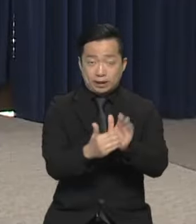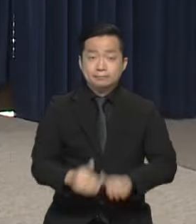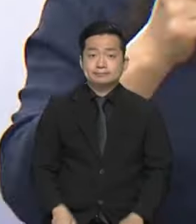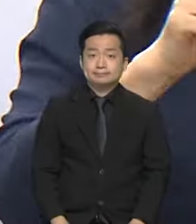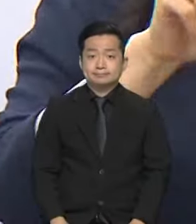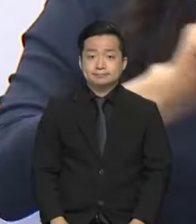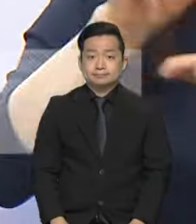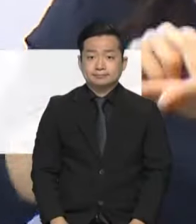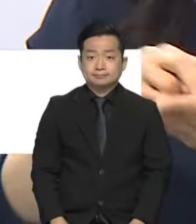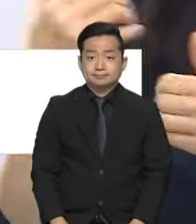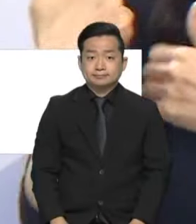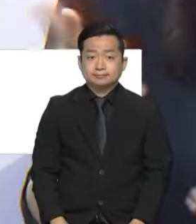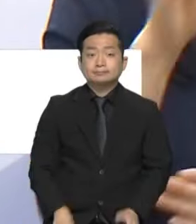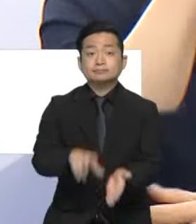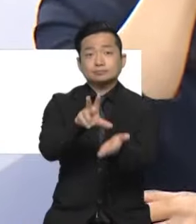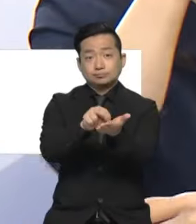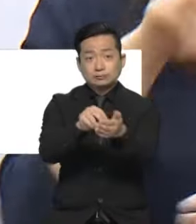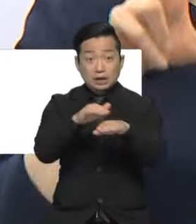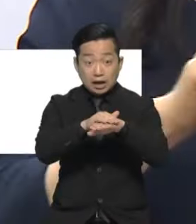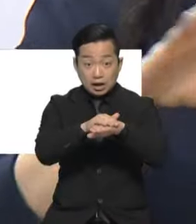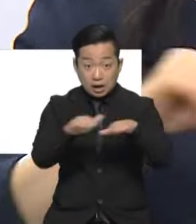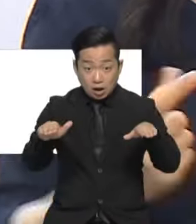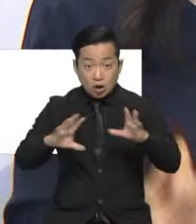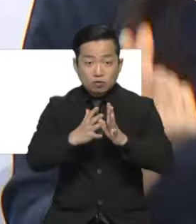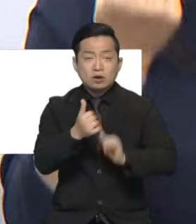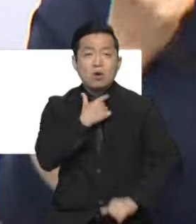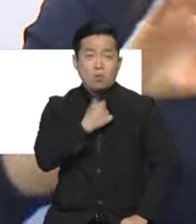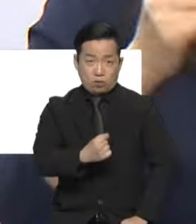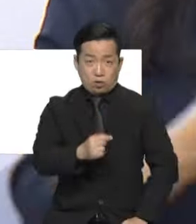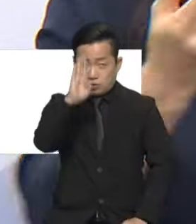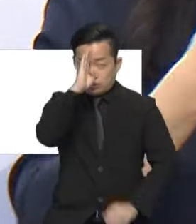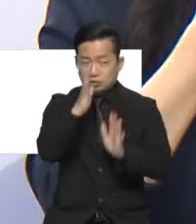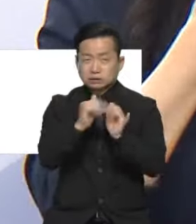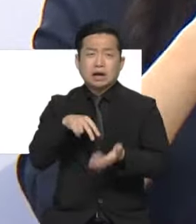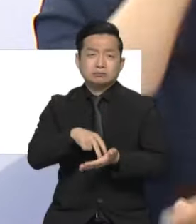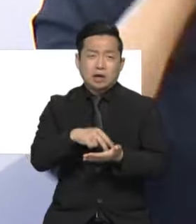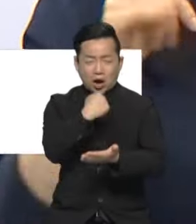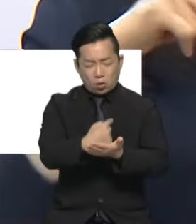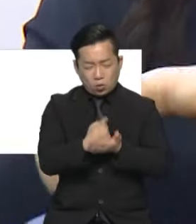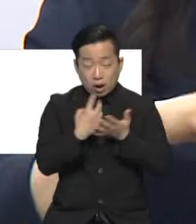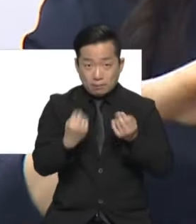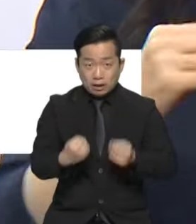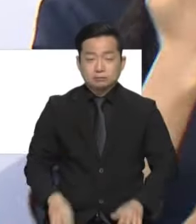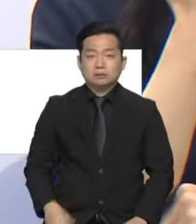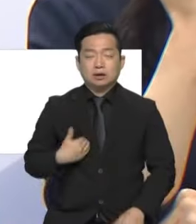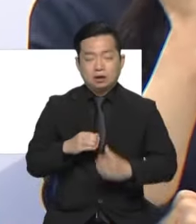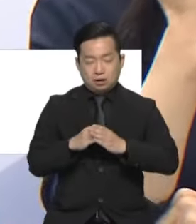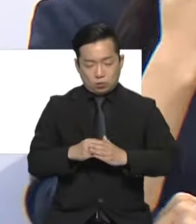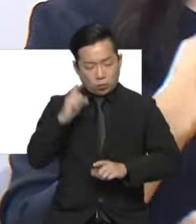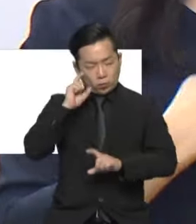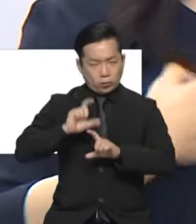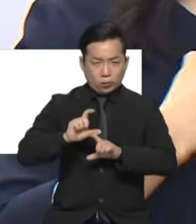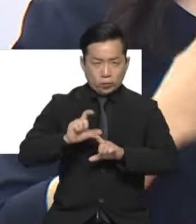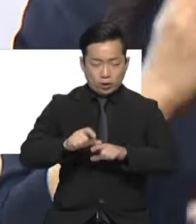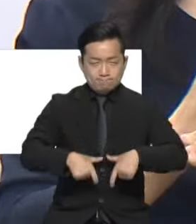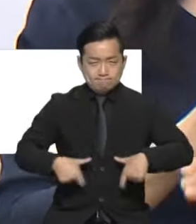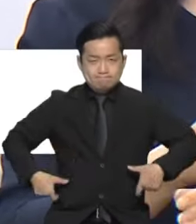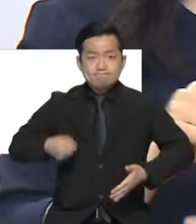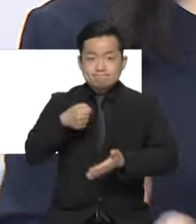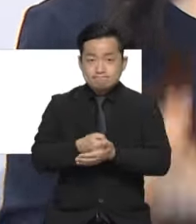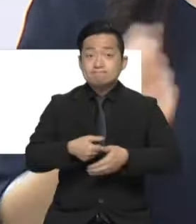강조했습니다. 문제 해결을 촉구하는 국민과 환자의 요구를 무겁게 받아들여 과감한